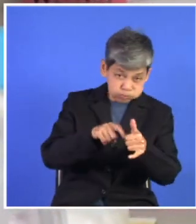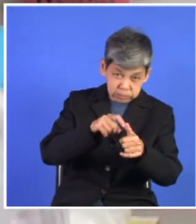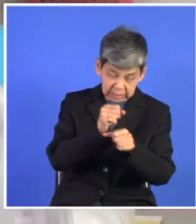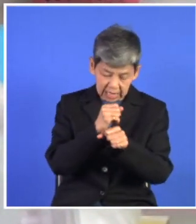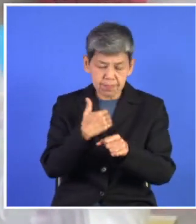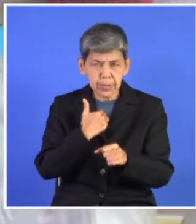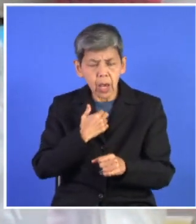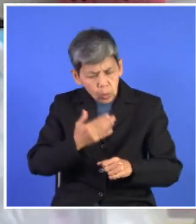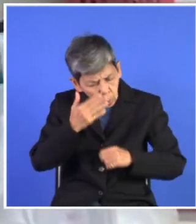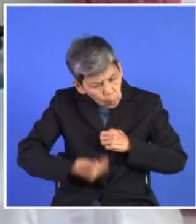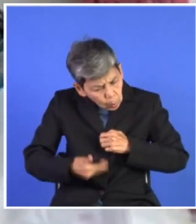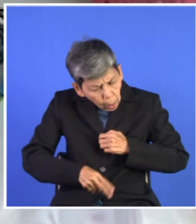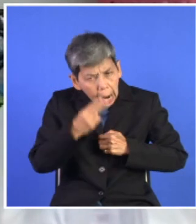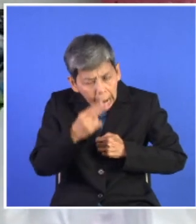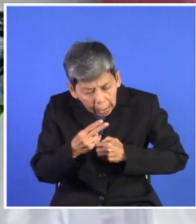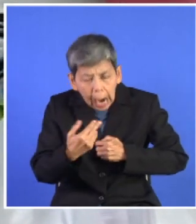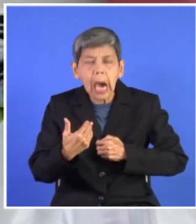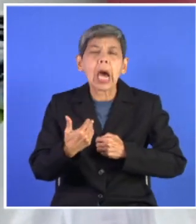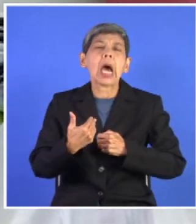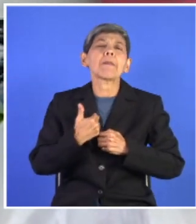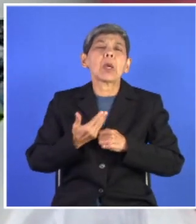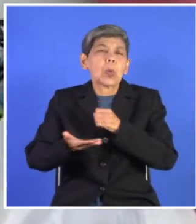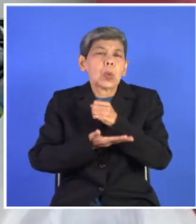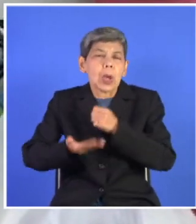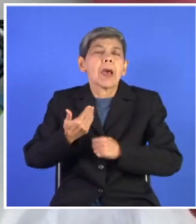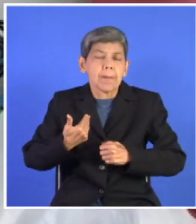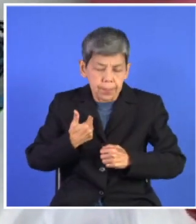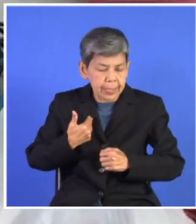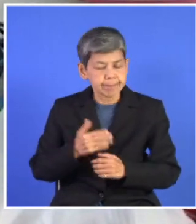ล้วก็ตรวจปัสสาวะก็คือมีสารเสพติดด้วยนะคะด